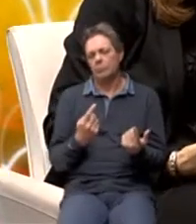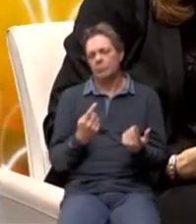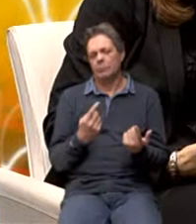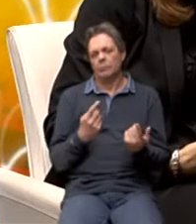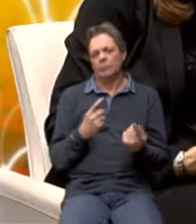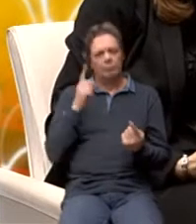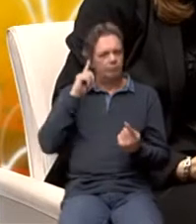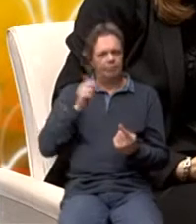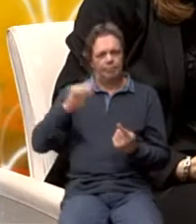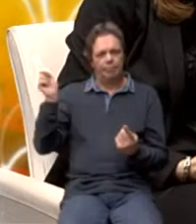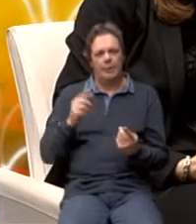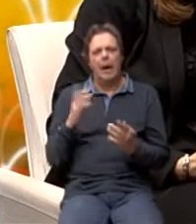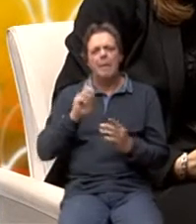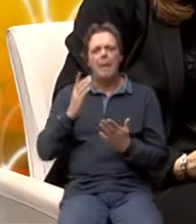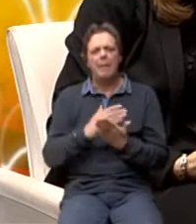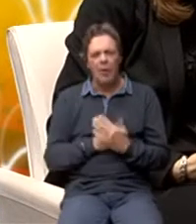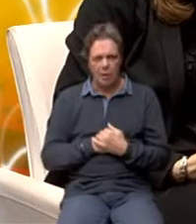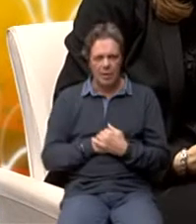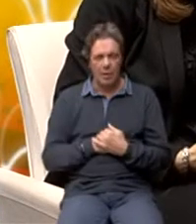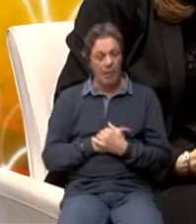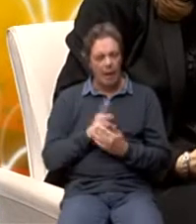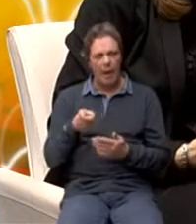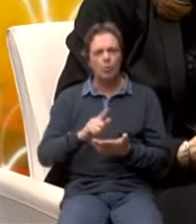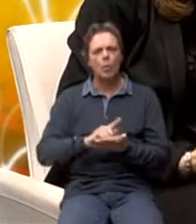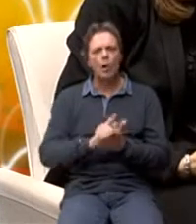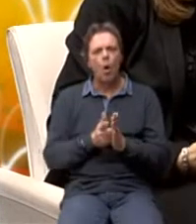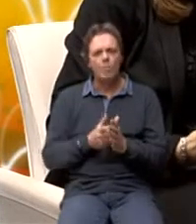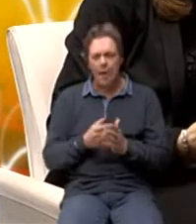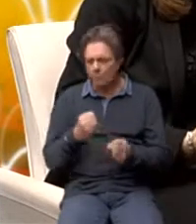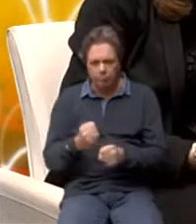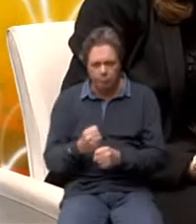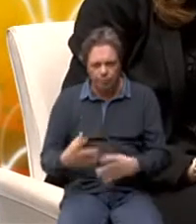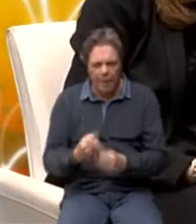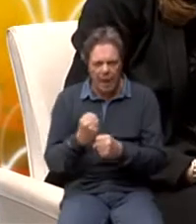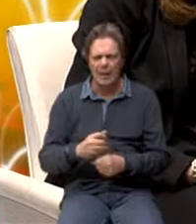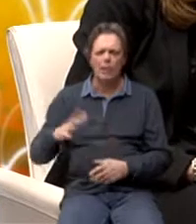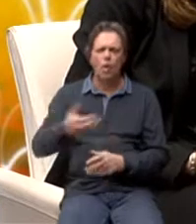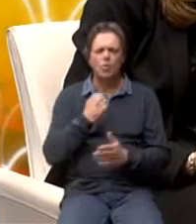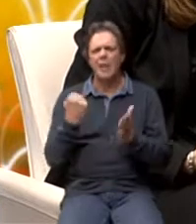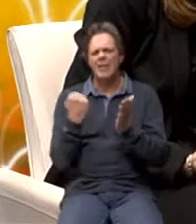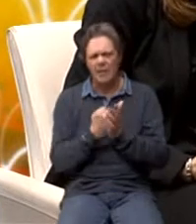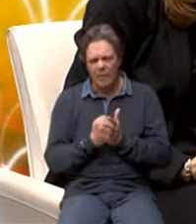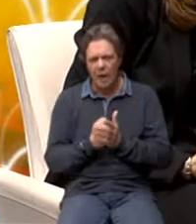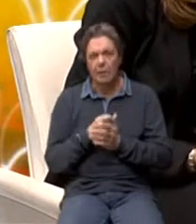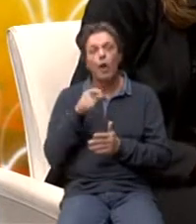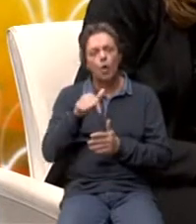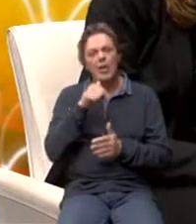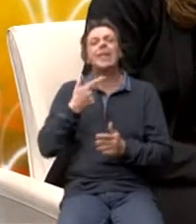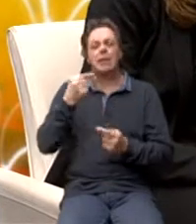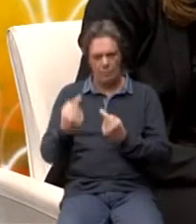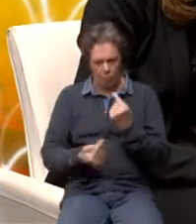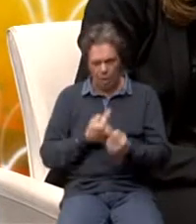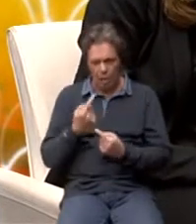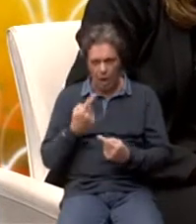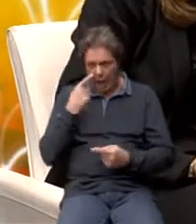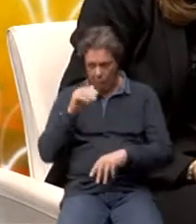pronađe, utvrdi i automatski da se reagira. Znači, povlačenje s tržišta, oduzimanje certifikata i tako dalje, što se i događa ako se nađe